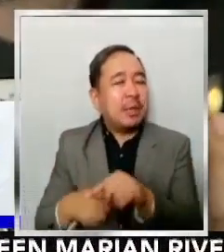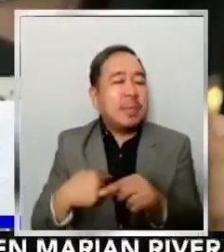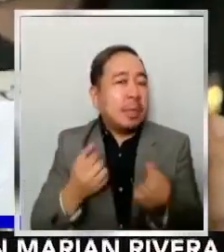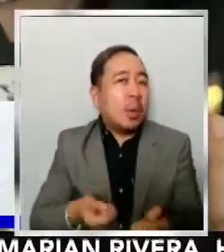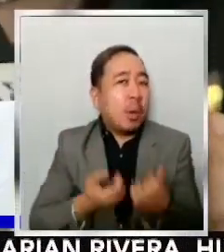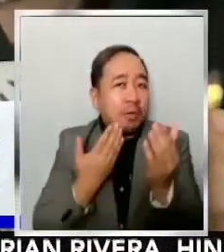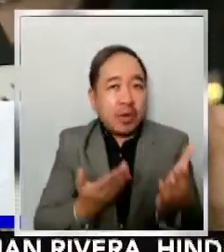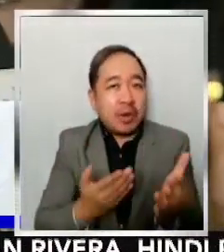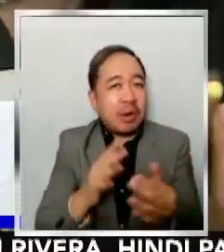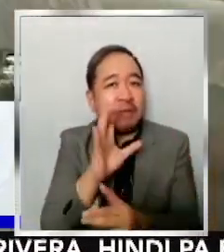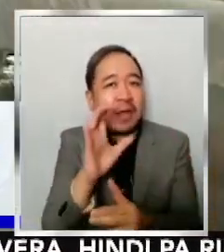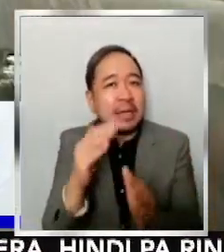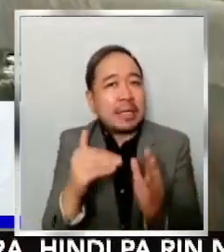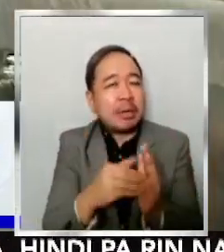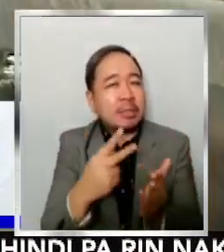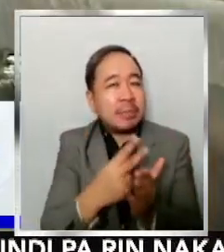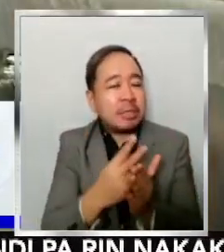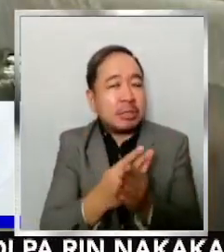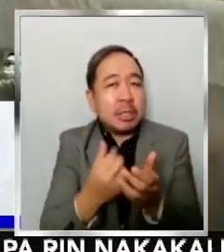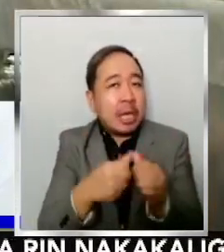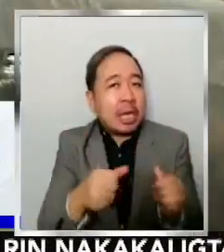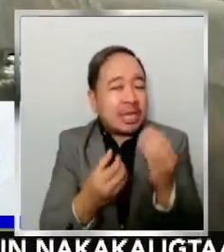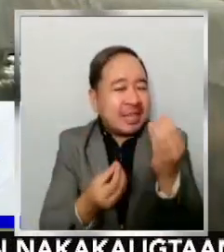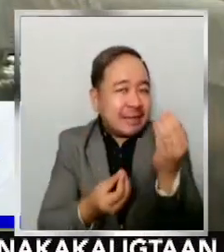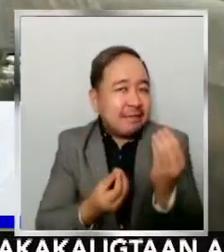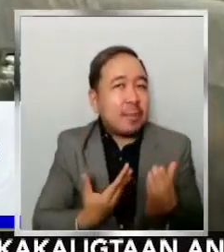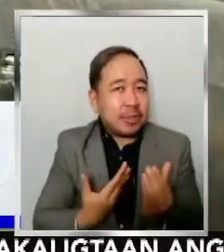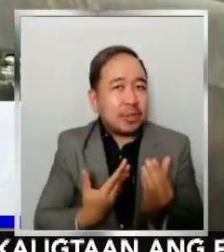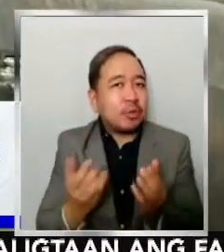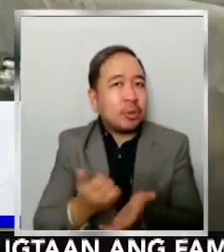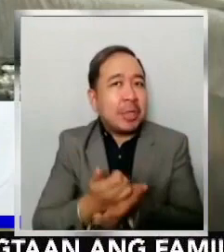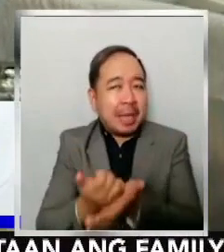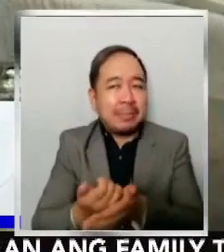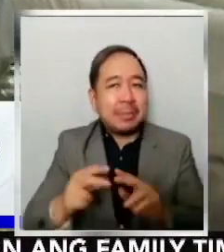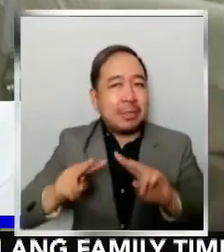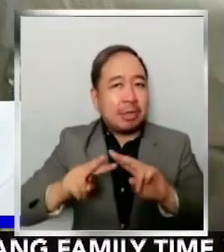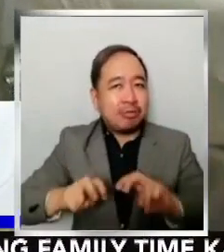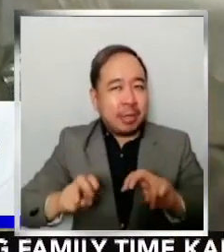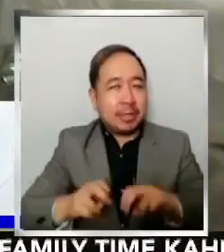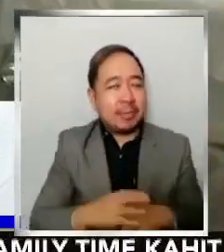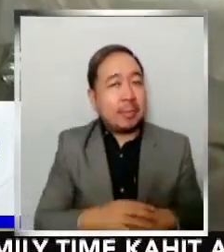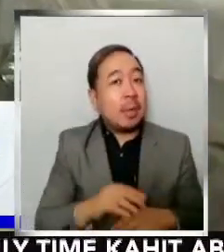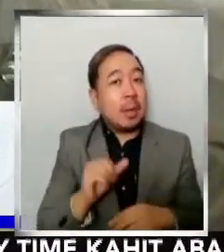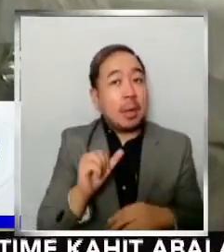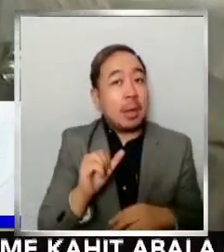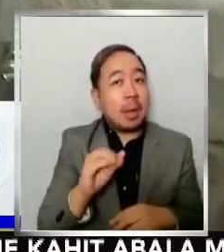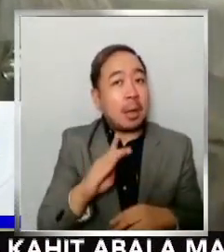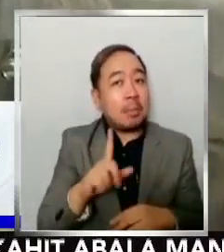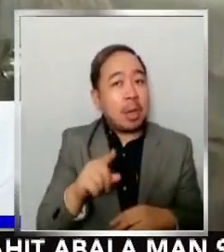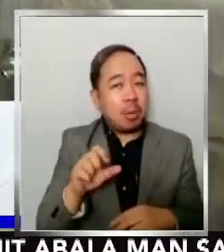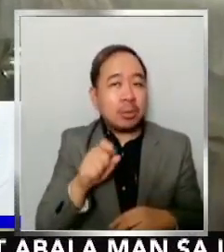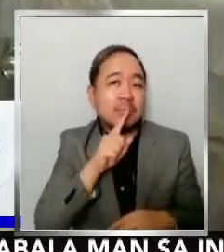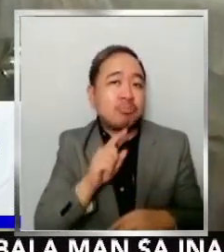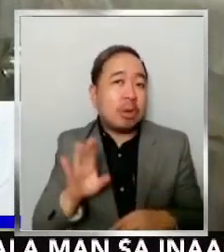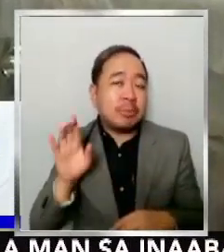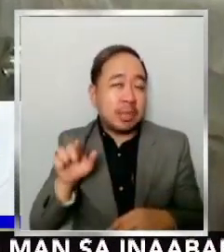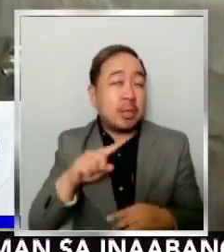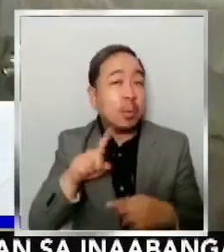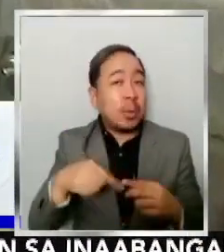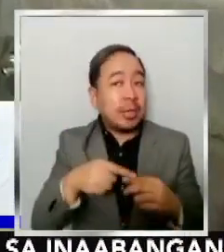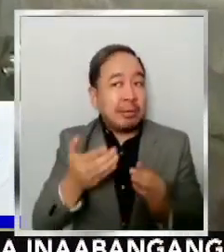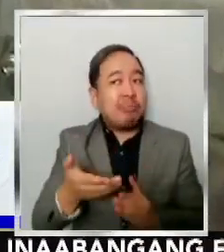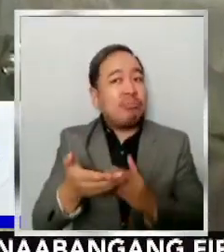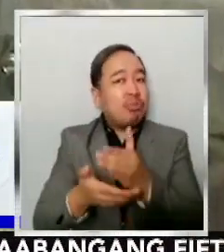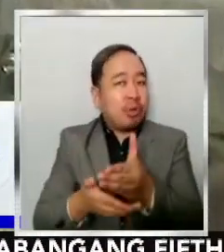na makakatulong pa. Sinabi ito ni Abalos sa kanyang pagdalaw sa burol ng broadcaster sa Manila Memorial Park sa